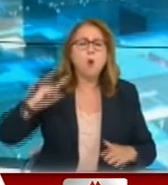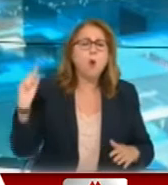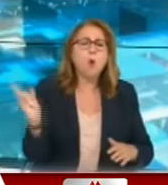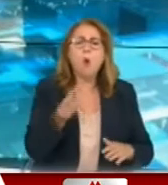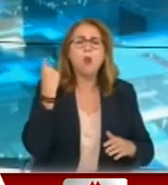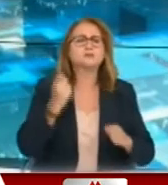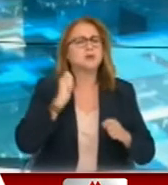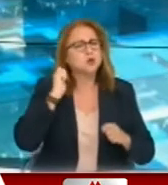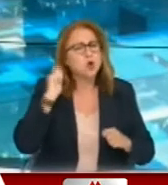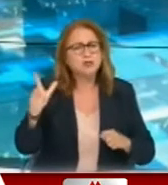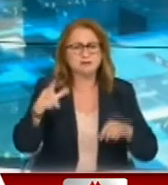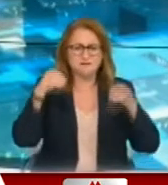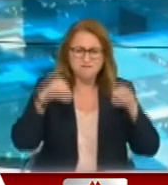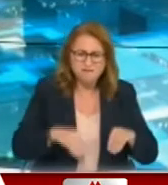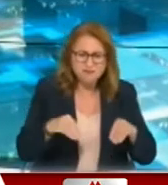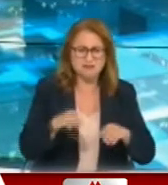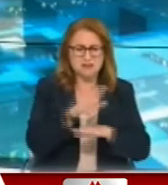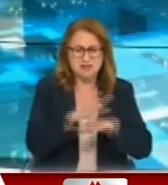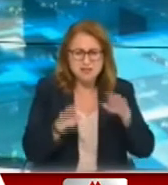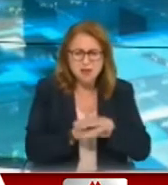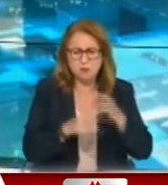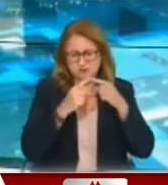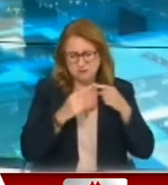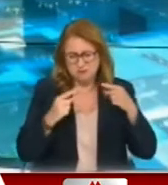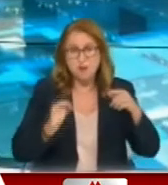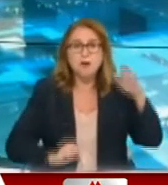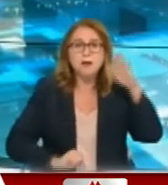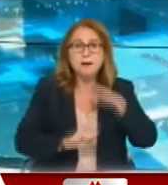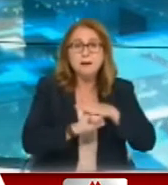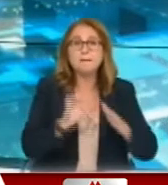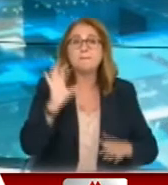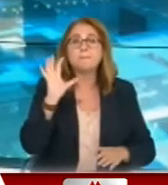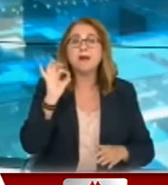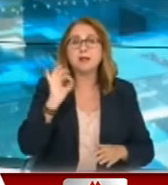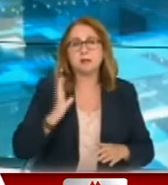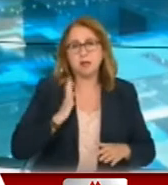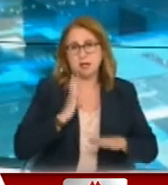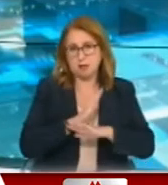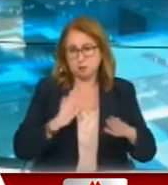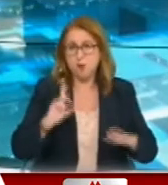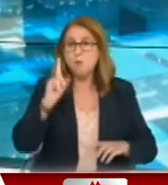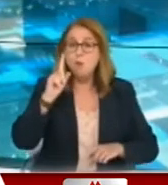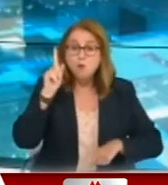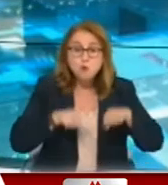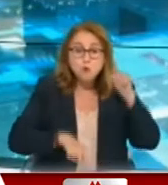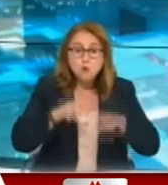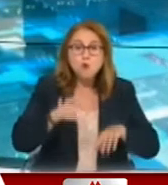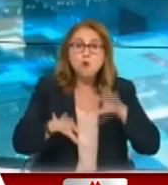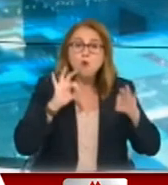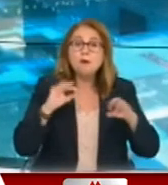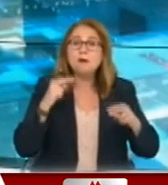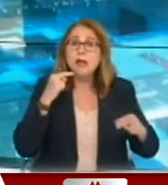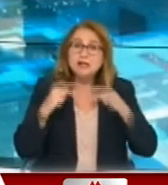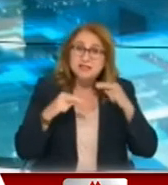κοινωνικές εκδηλώσεις και συναθρήσεις, εκτός από αυτές τις οποίες εφαρμόζονται ειδικοί κανόνες, όπως για παράδειγμα στα εστιατόρια, τα